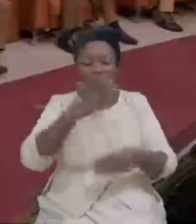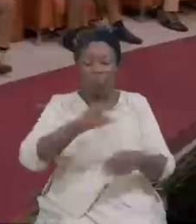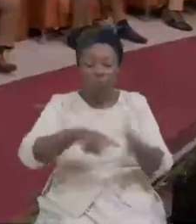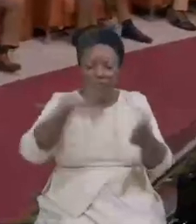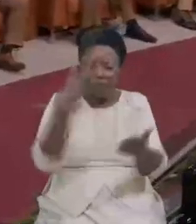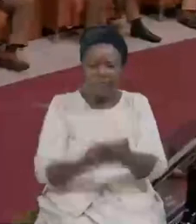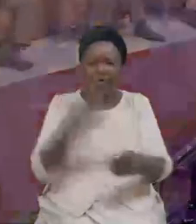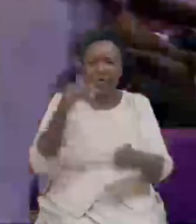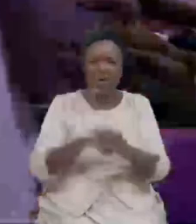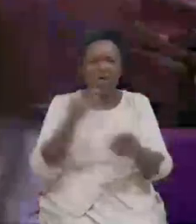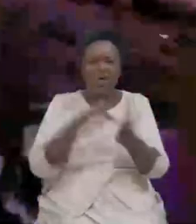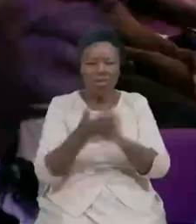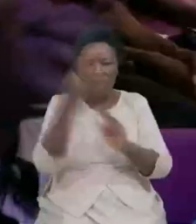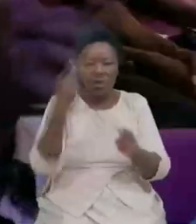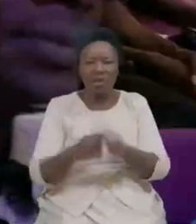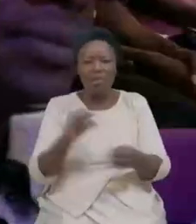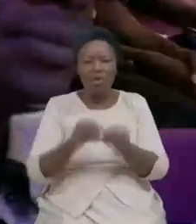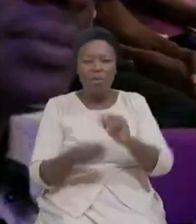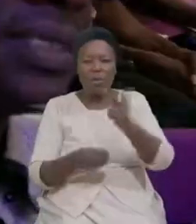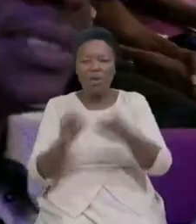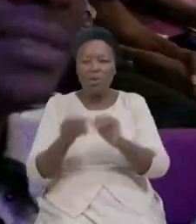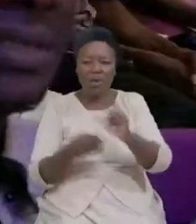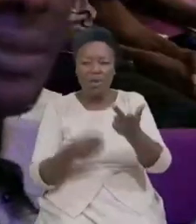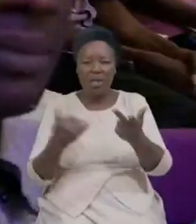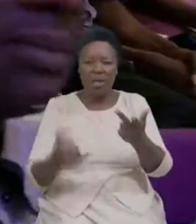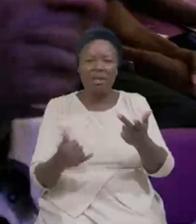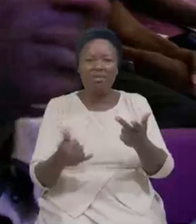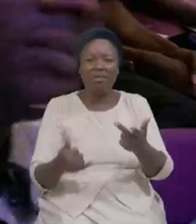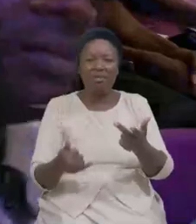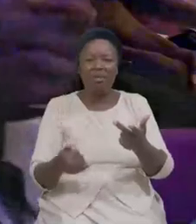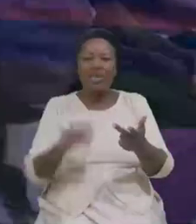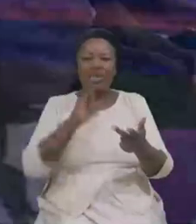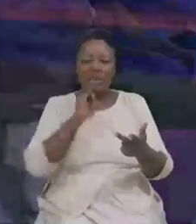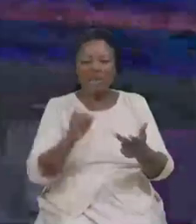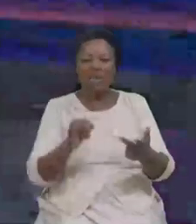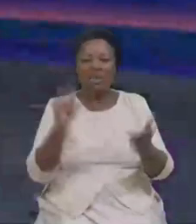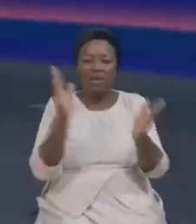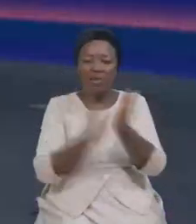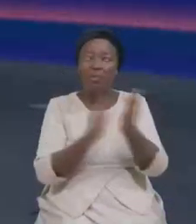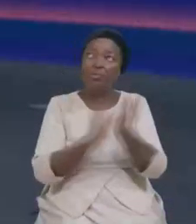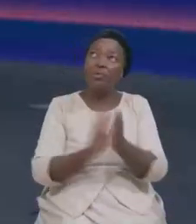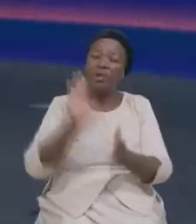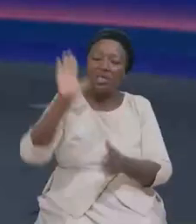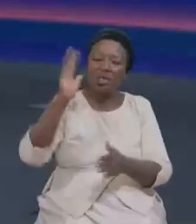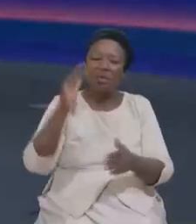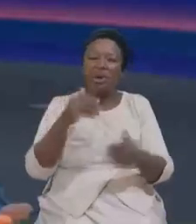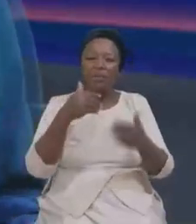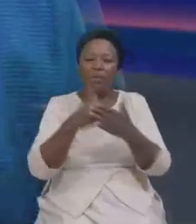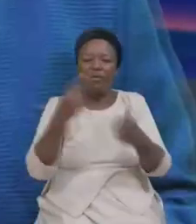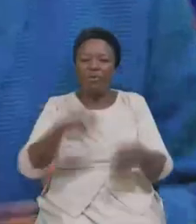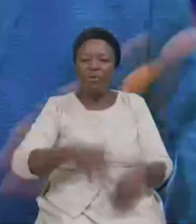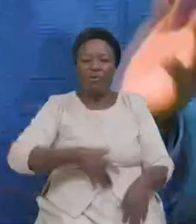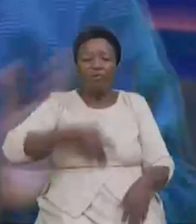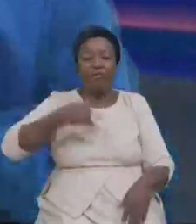Jésus. Troisièmement, loue-le avant le sentiment des